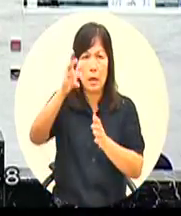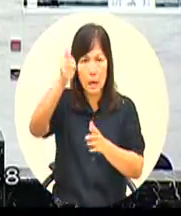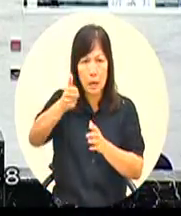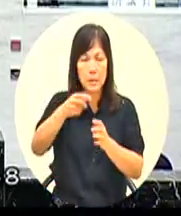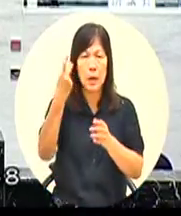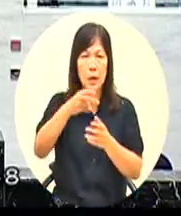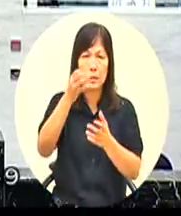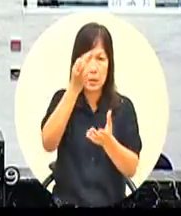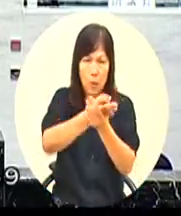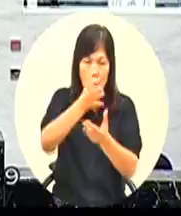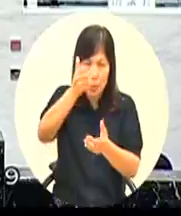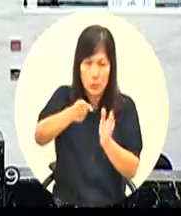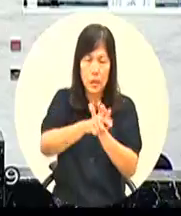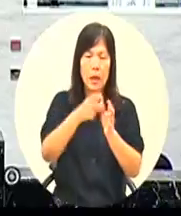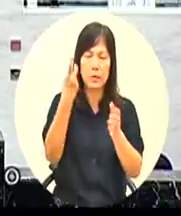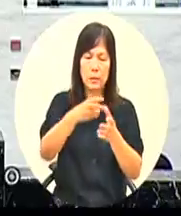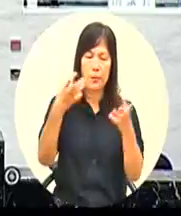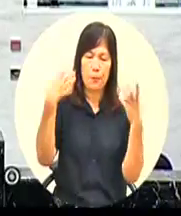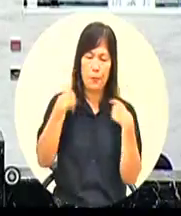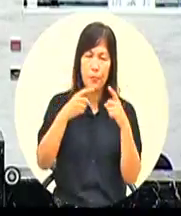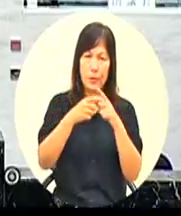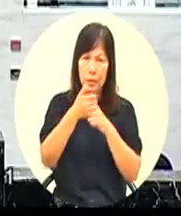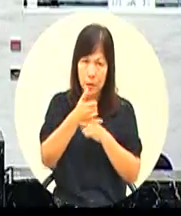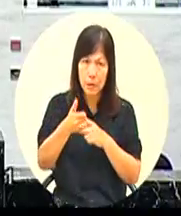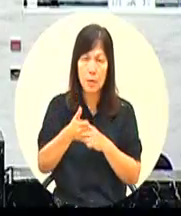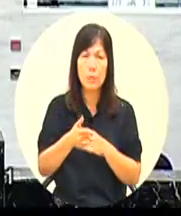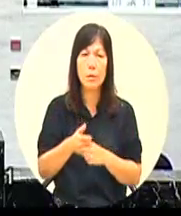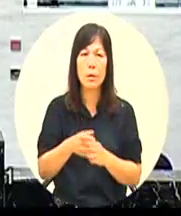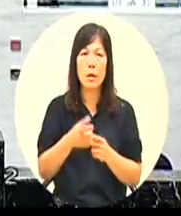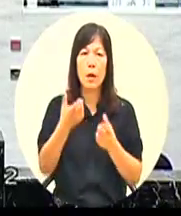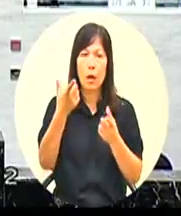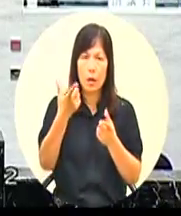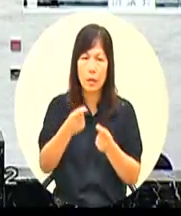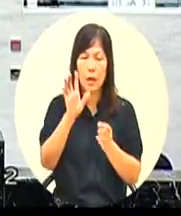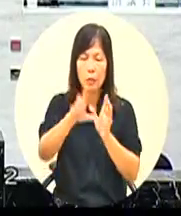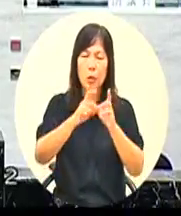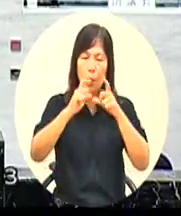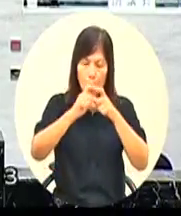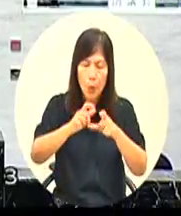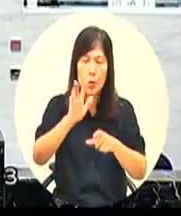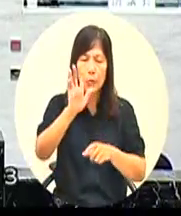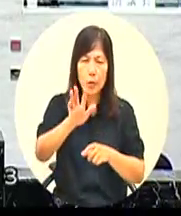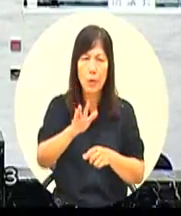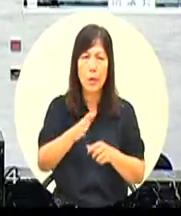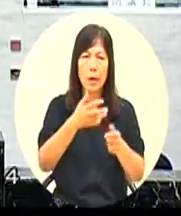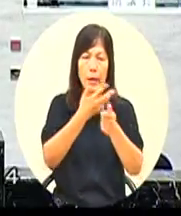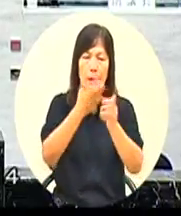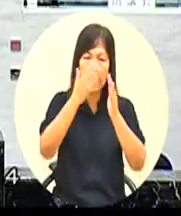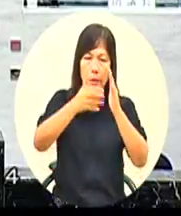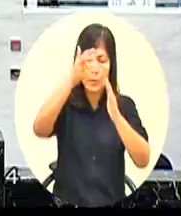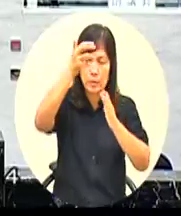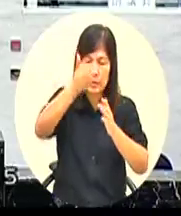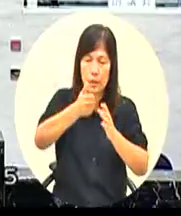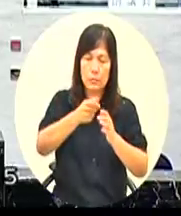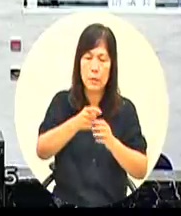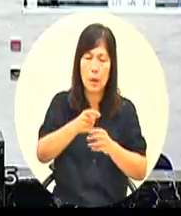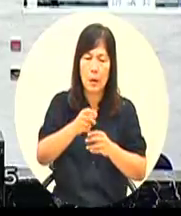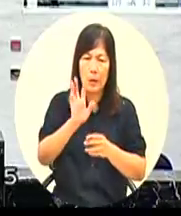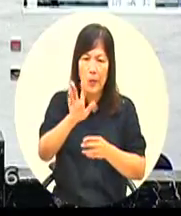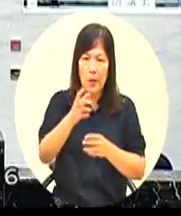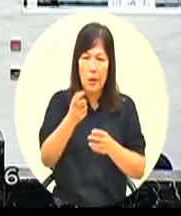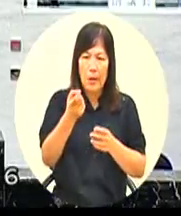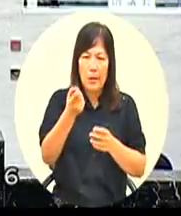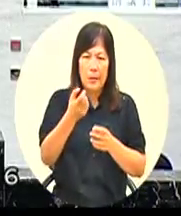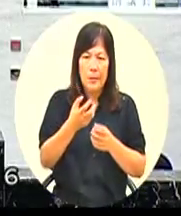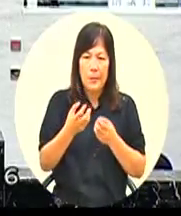长甚至是承办人员可能都会有一些的回应上会让这个校长们呢有点心